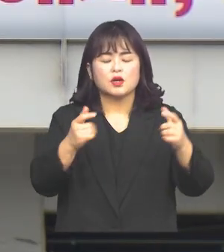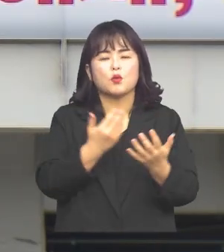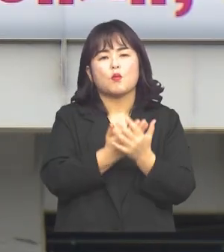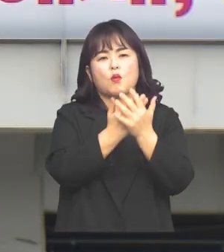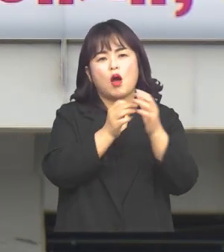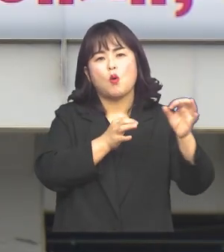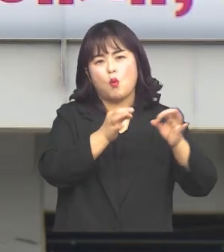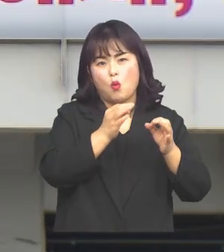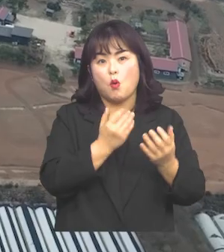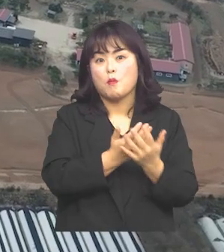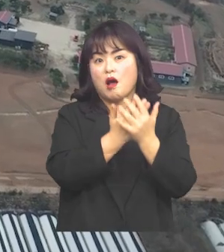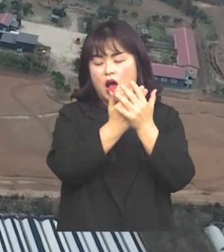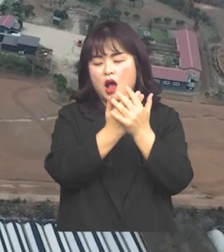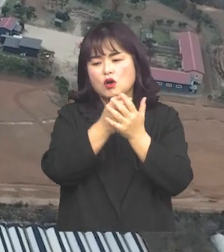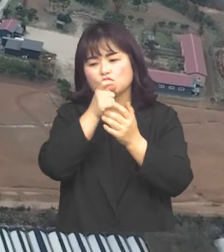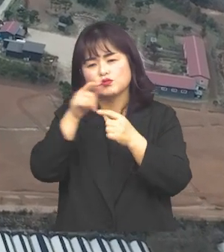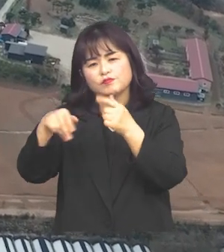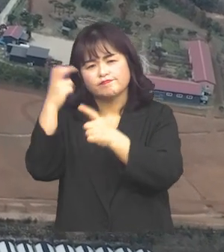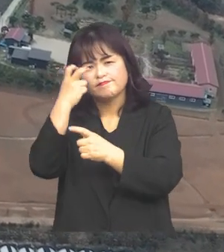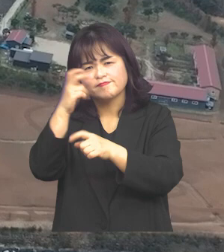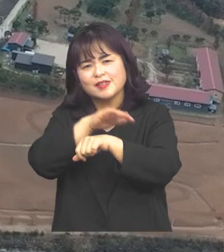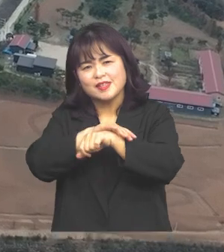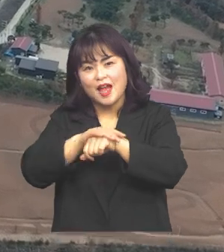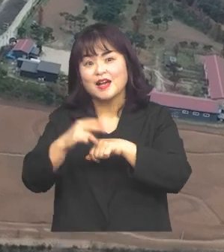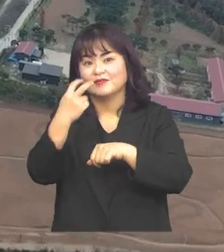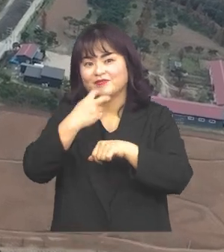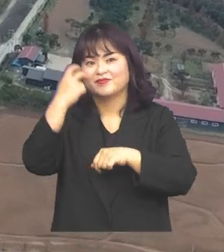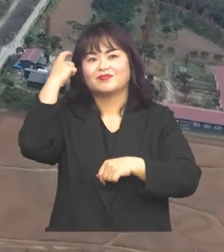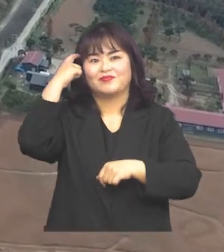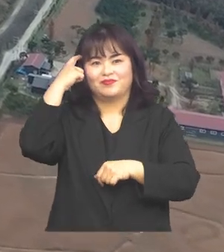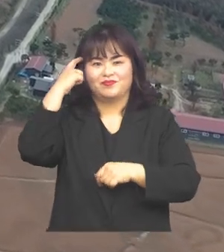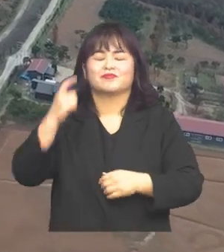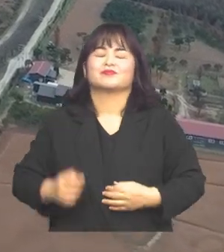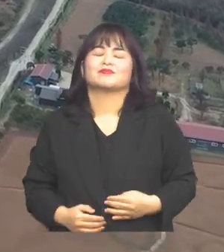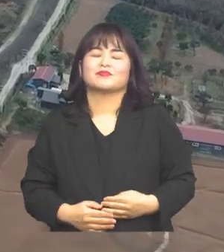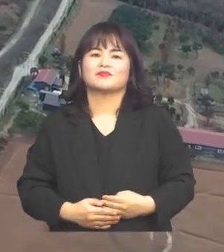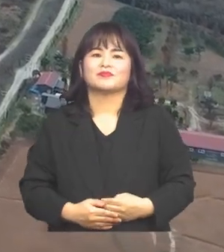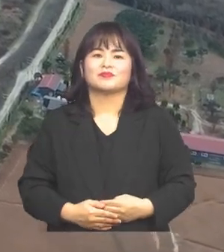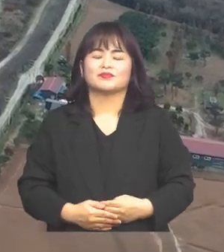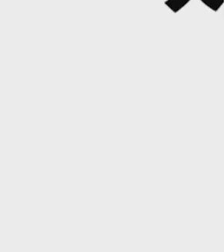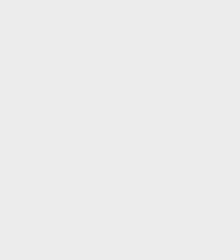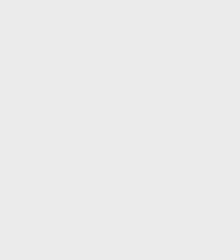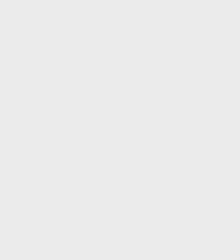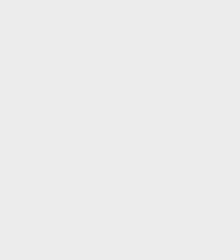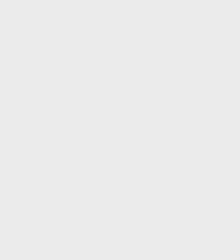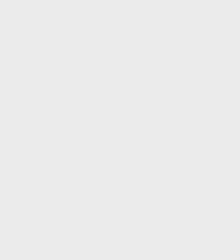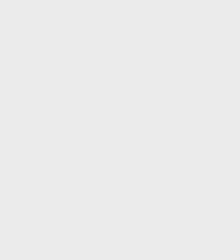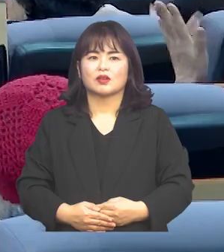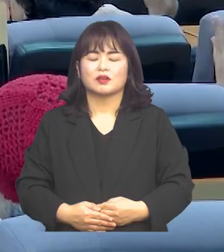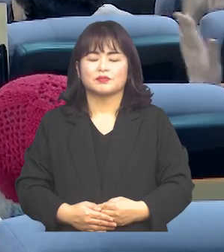경제 활성화와 수질 환경 보존을 병행해 나가겠다고 말했습니다.